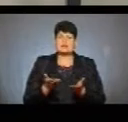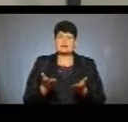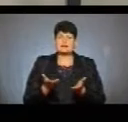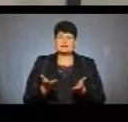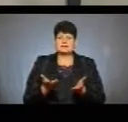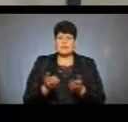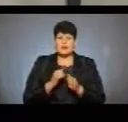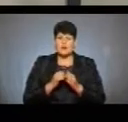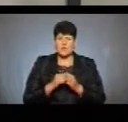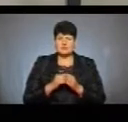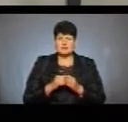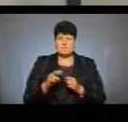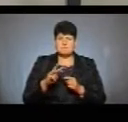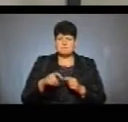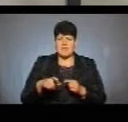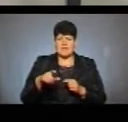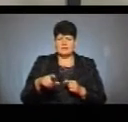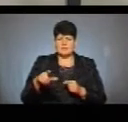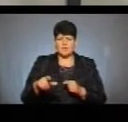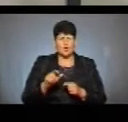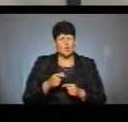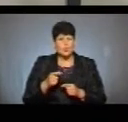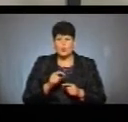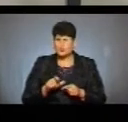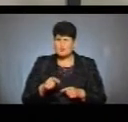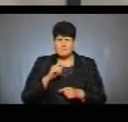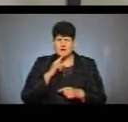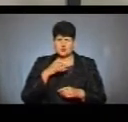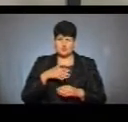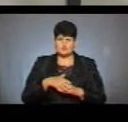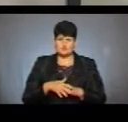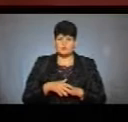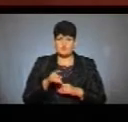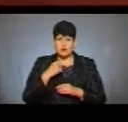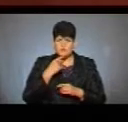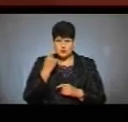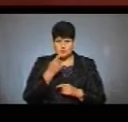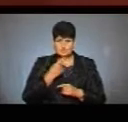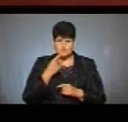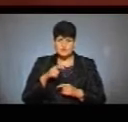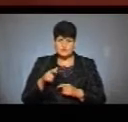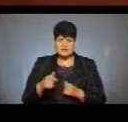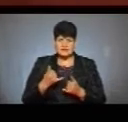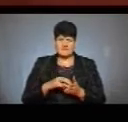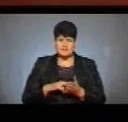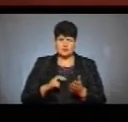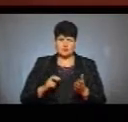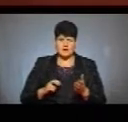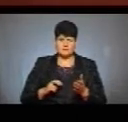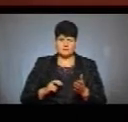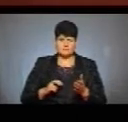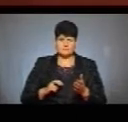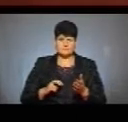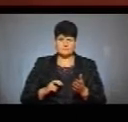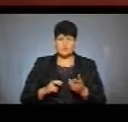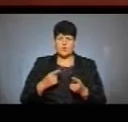де кожен метр. Тобто людям це важко зрозуміти, але... Ви говорили особисто з людьми, які зараз відступають, так? На Сході, які